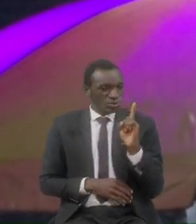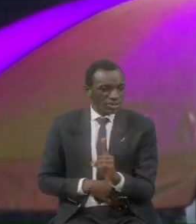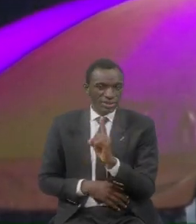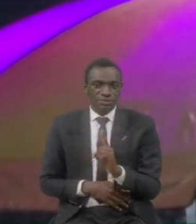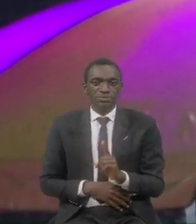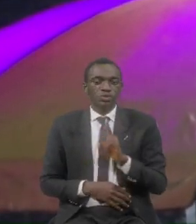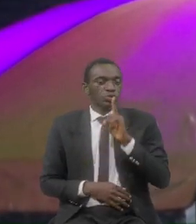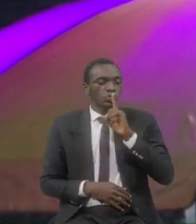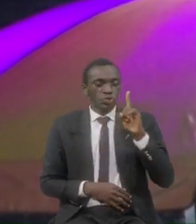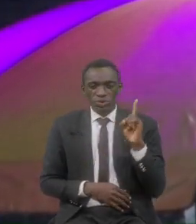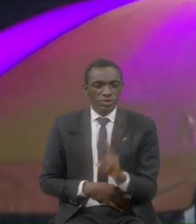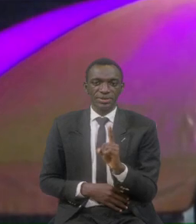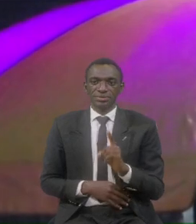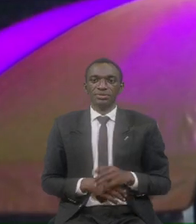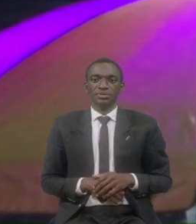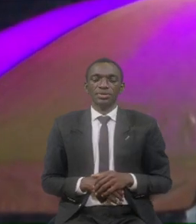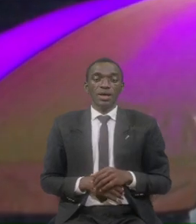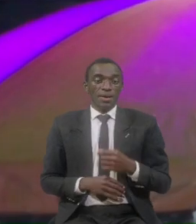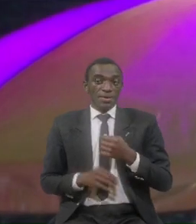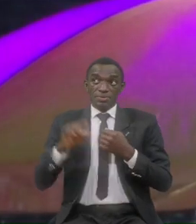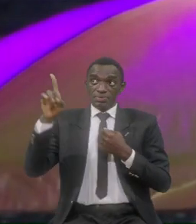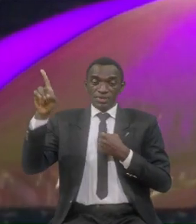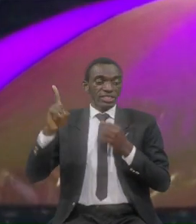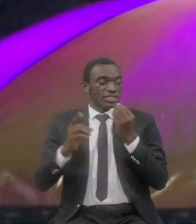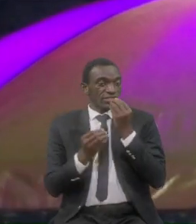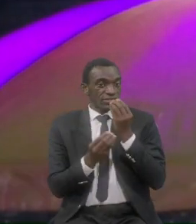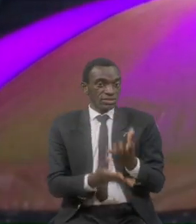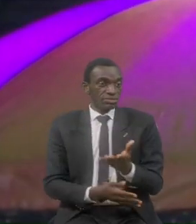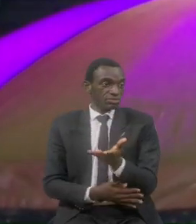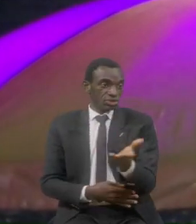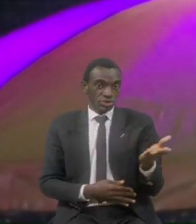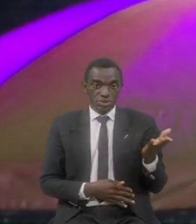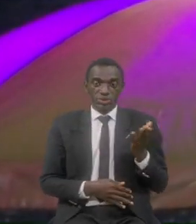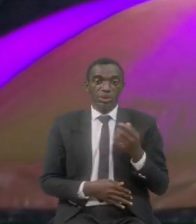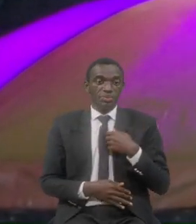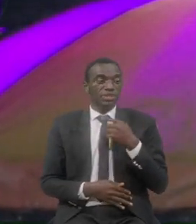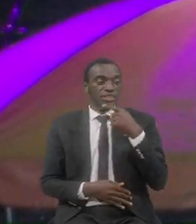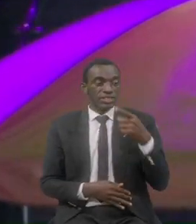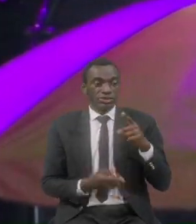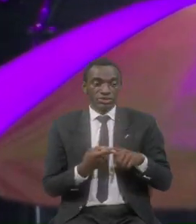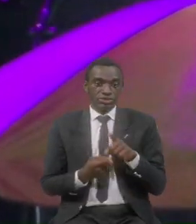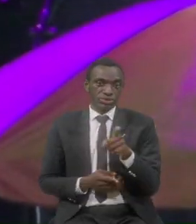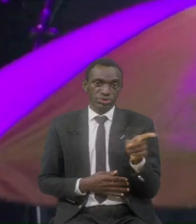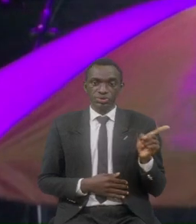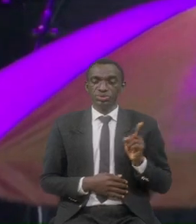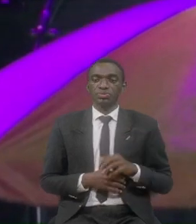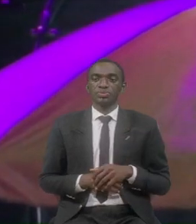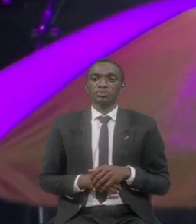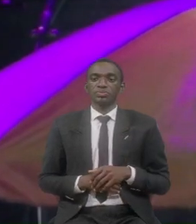verily, assuredly, I say unto you. Pero sigurado gayon ako og akong isulti nganha